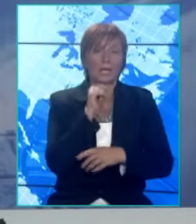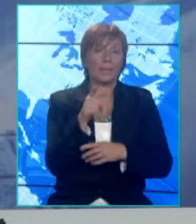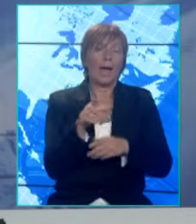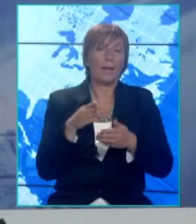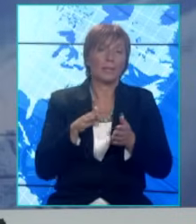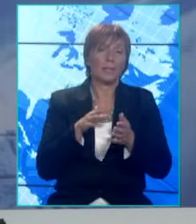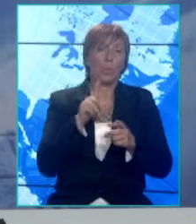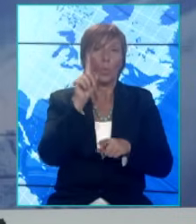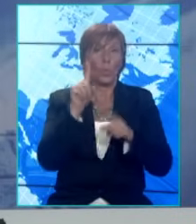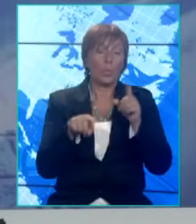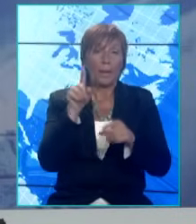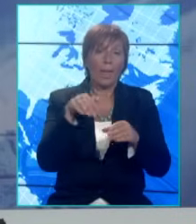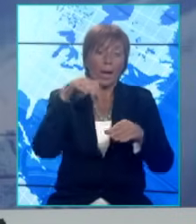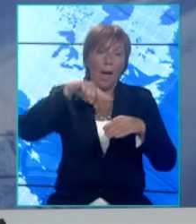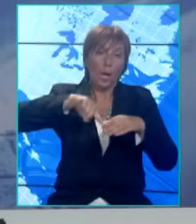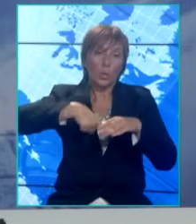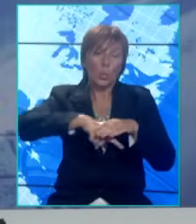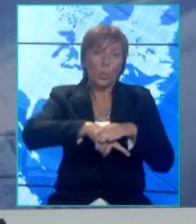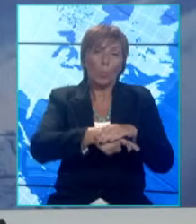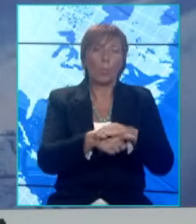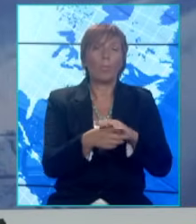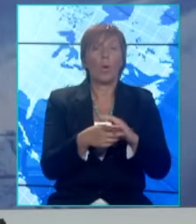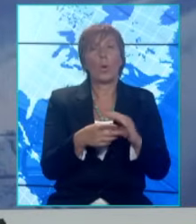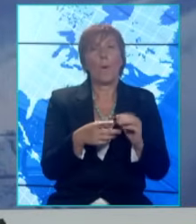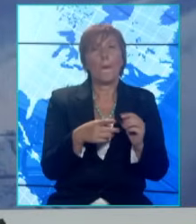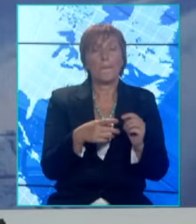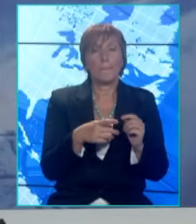i neka duboko